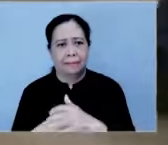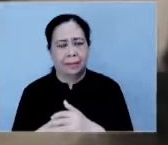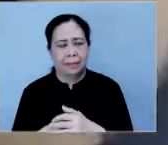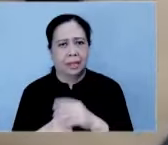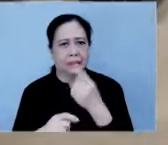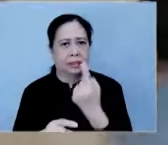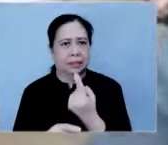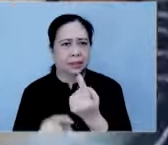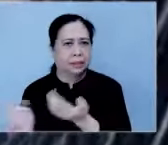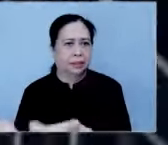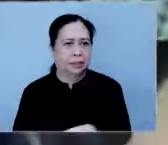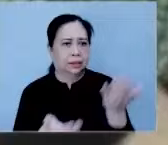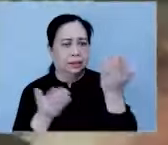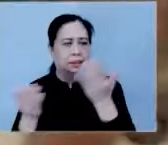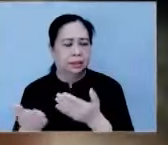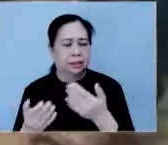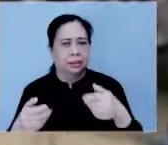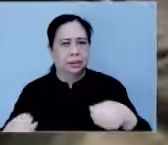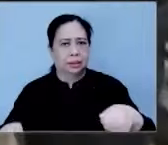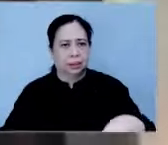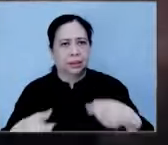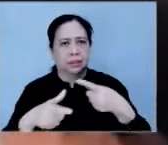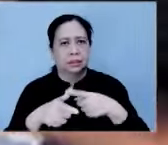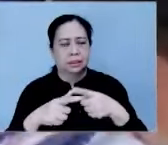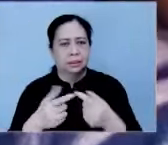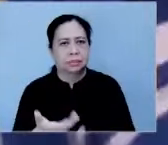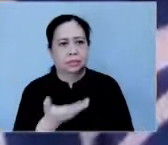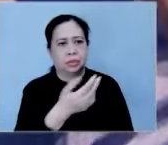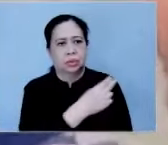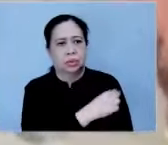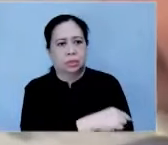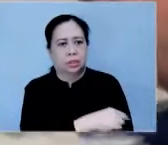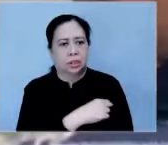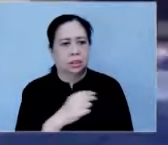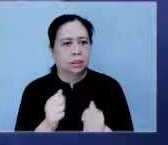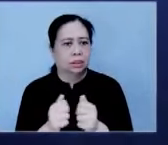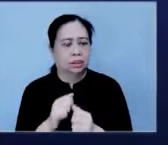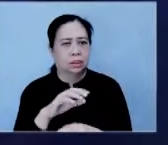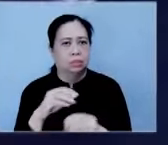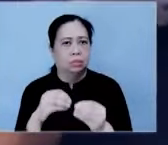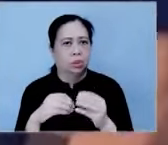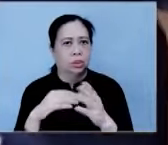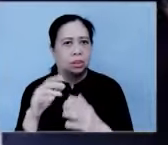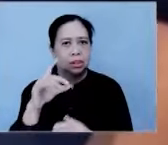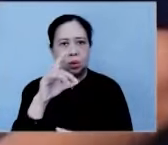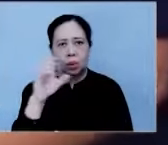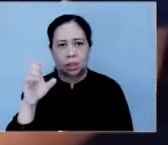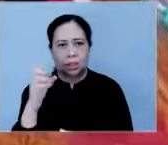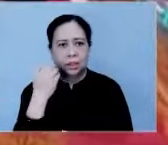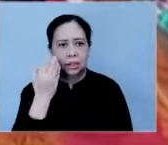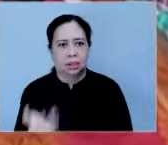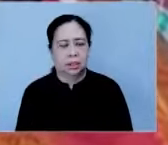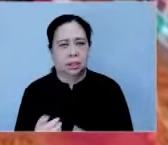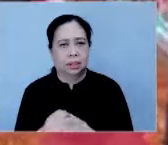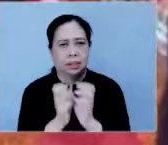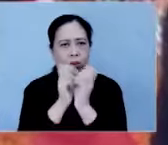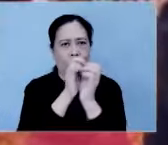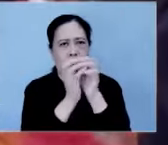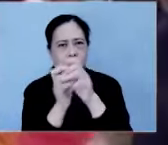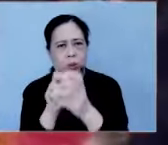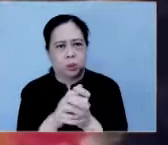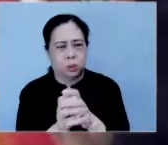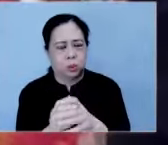silang inilagay sa stretcher at dinala sa ospital. Kabilang sila sa mahigit 100 namatay sa stampede sa gitna